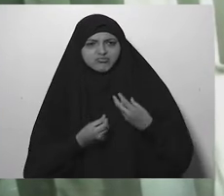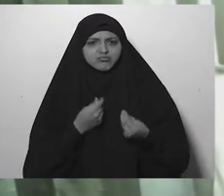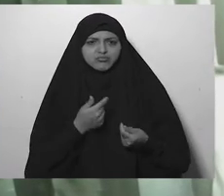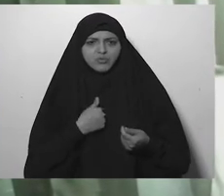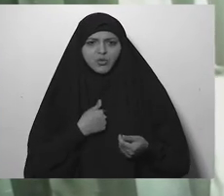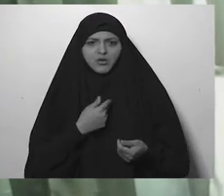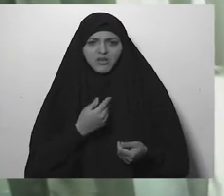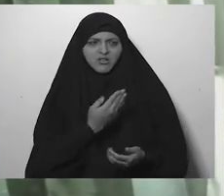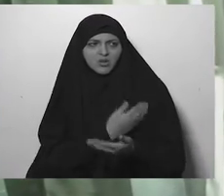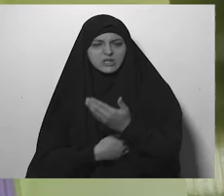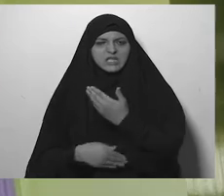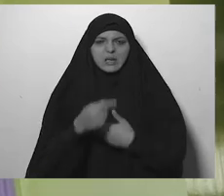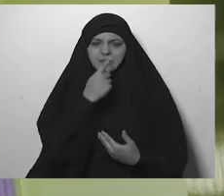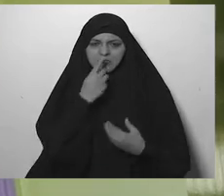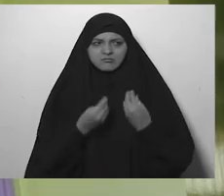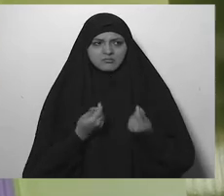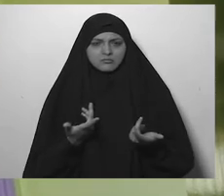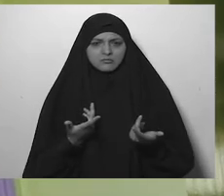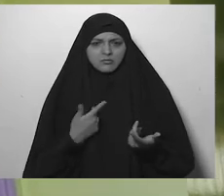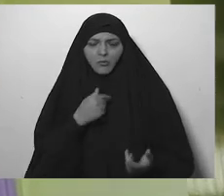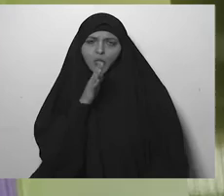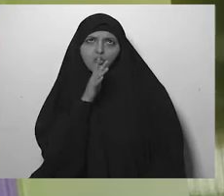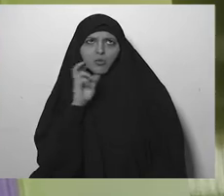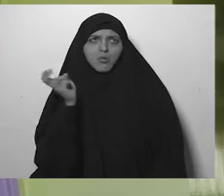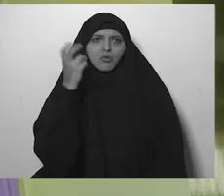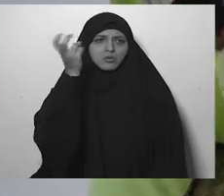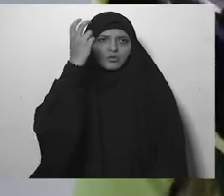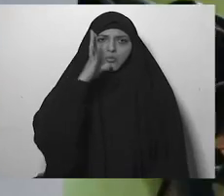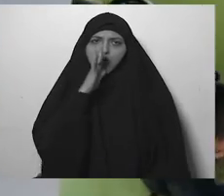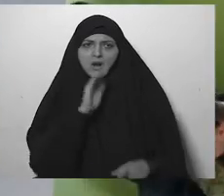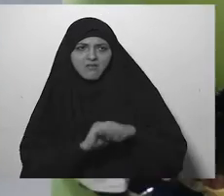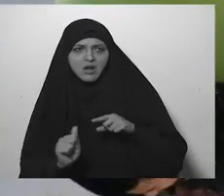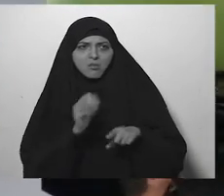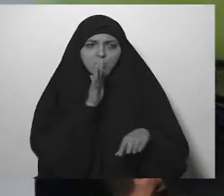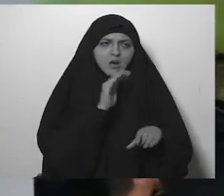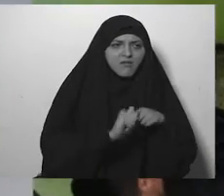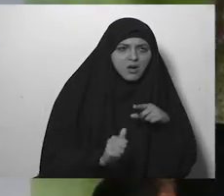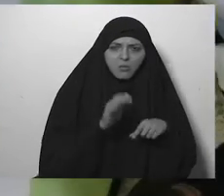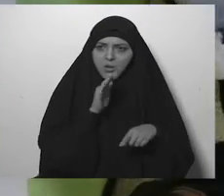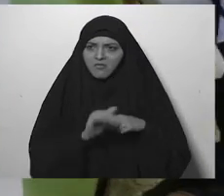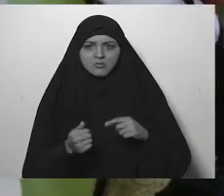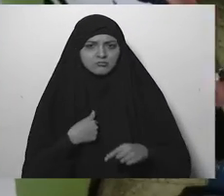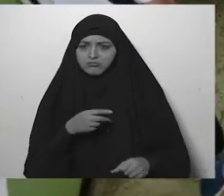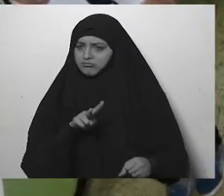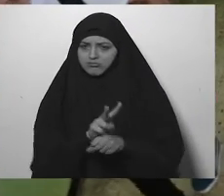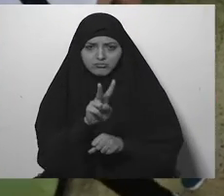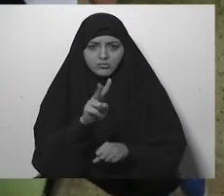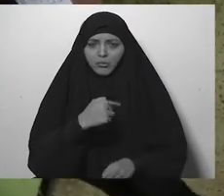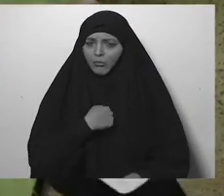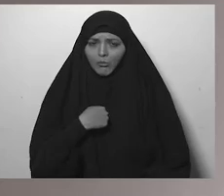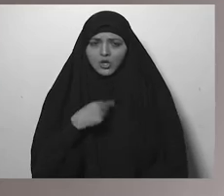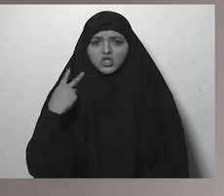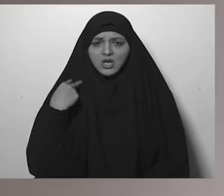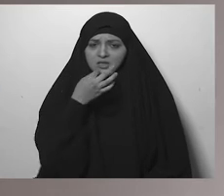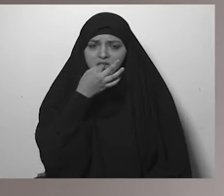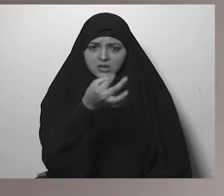si ils m dit que tu es un handicapé. Voilà. Je ne peux pas mentir, tu ne peux pas faire ça, tu ne peux pas faire... Eh bien, je l'ai aidé à